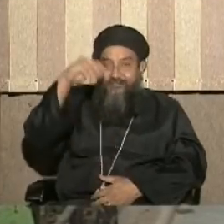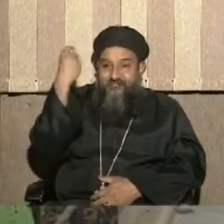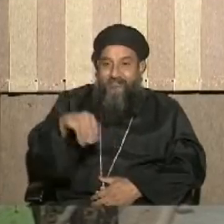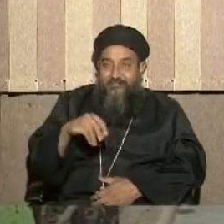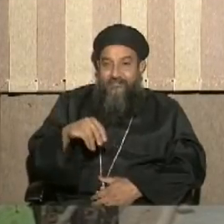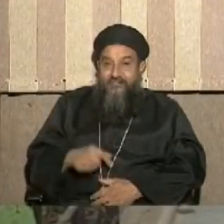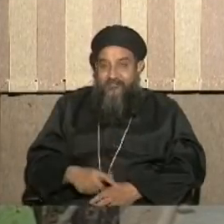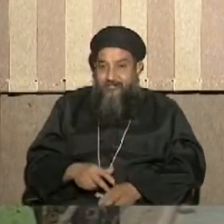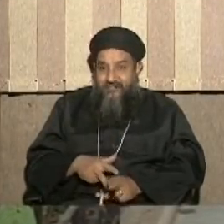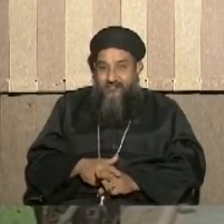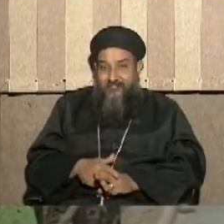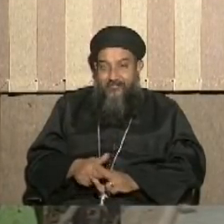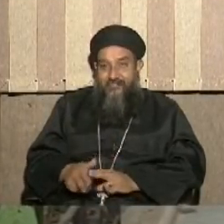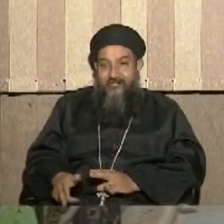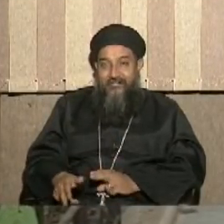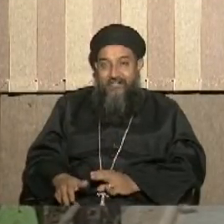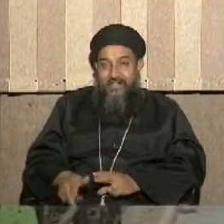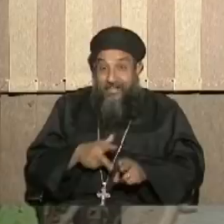يقلعوا